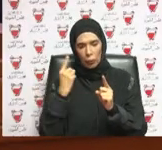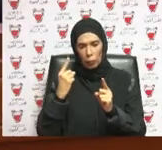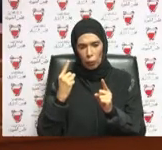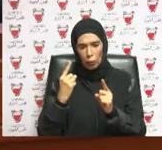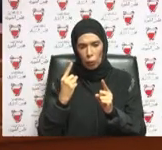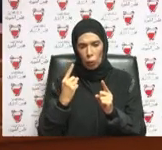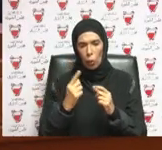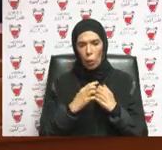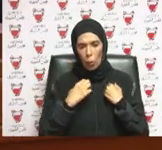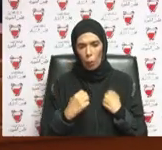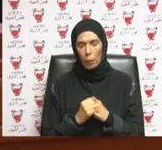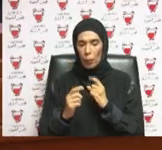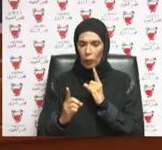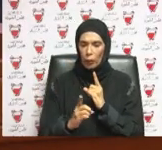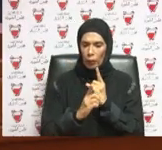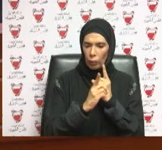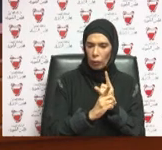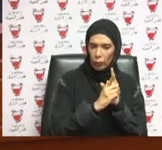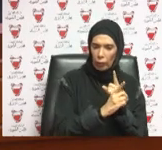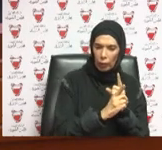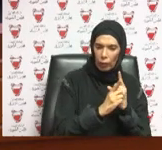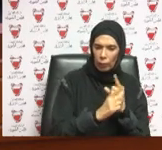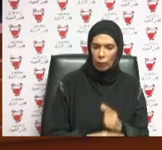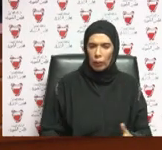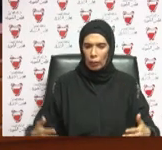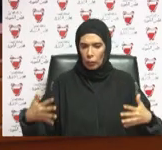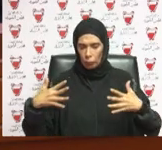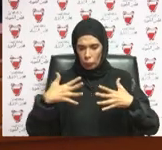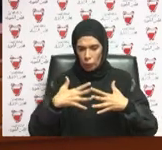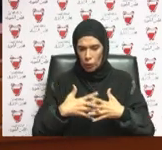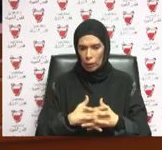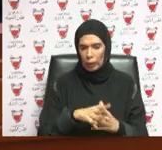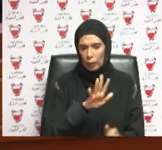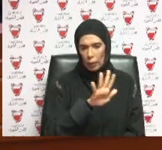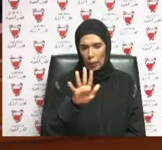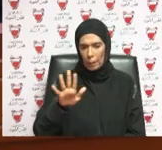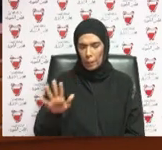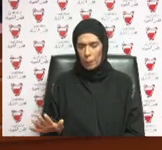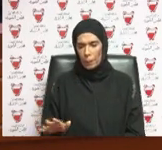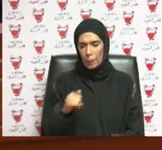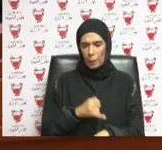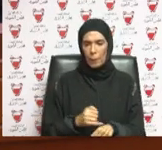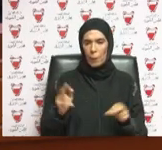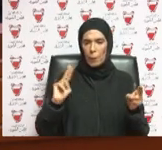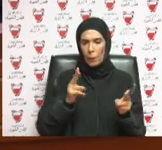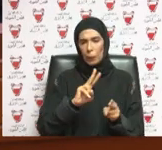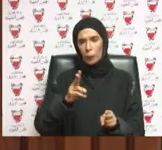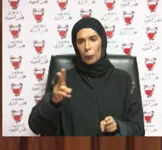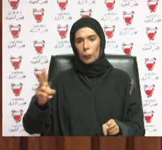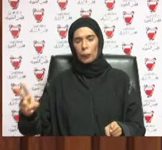الجميع وحرصه على مشاركة أبناء شعبه في مناسباتهم المختلفة